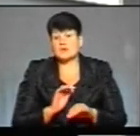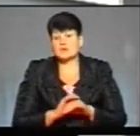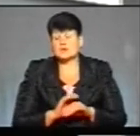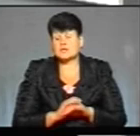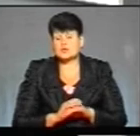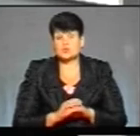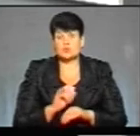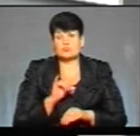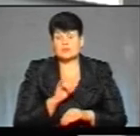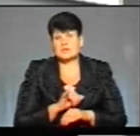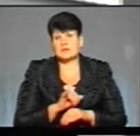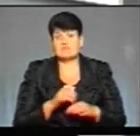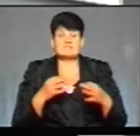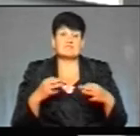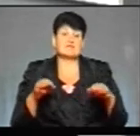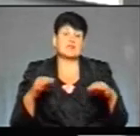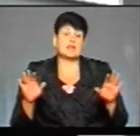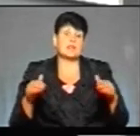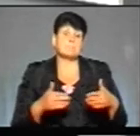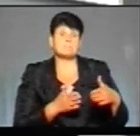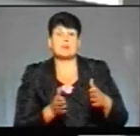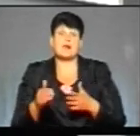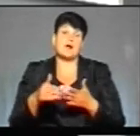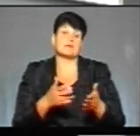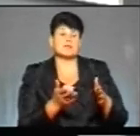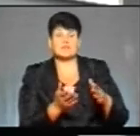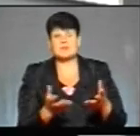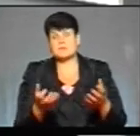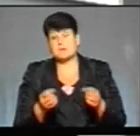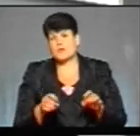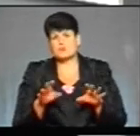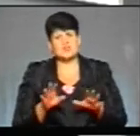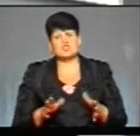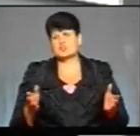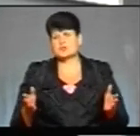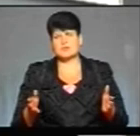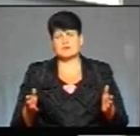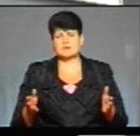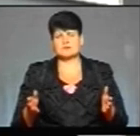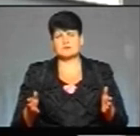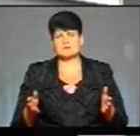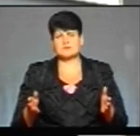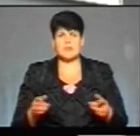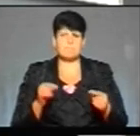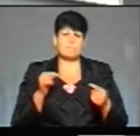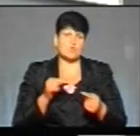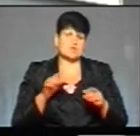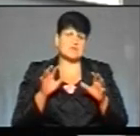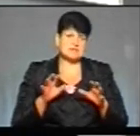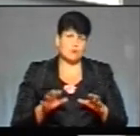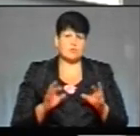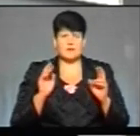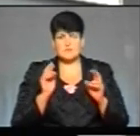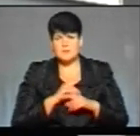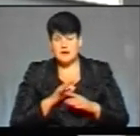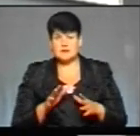них таке вільне плавання, так, вони приймають рішення деякі, які є, і протизаконні, і деякі нелогічні. І тому,